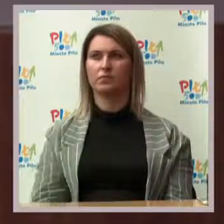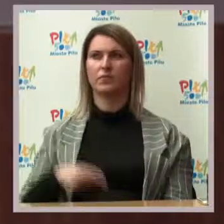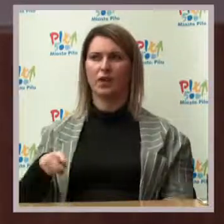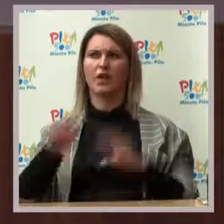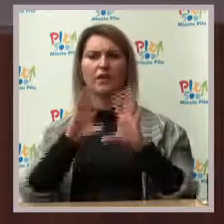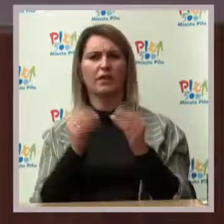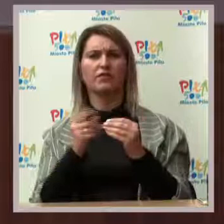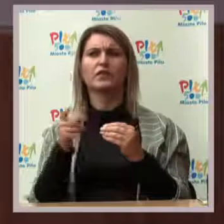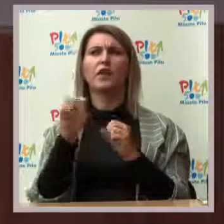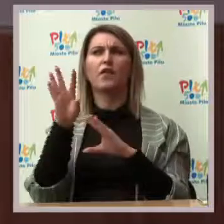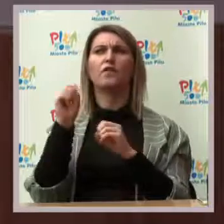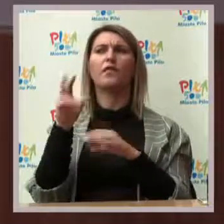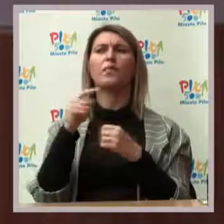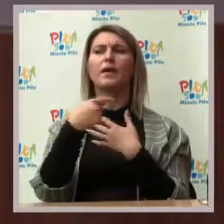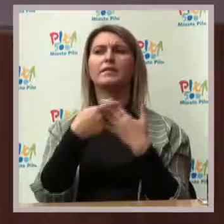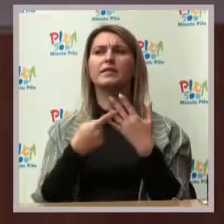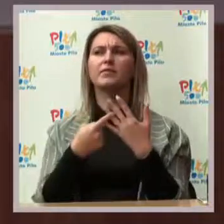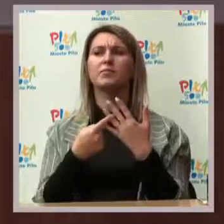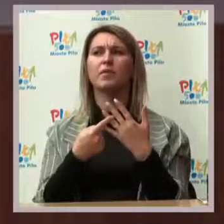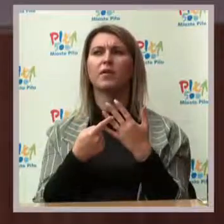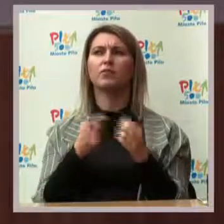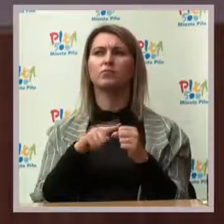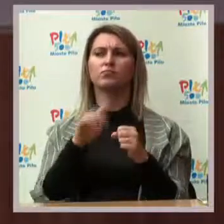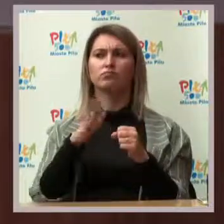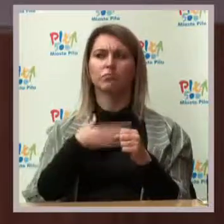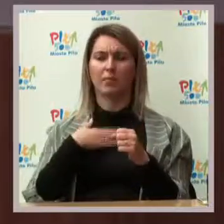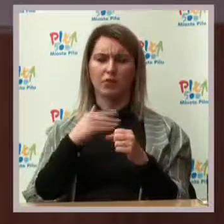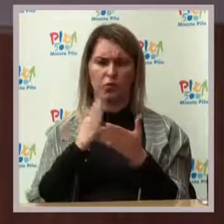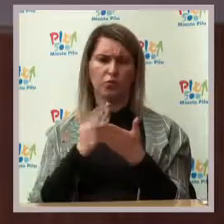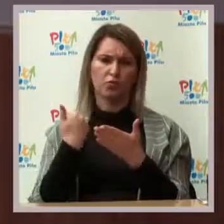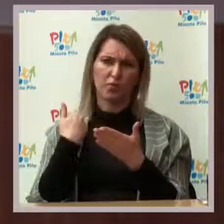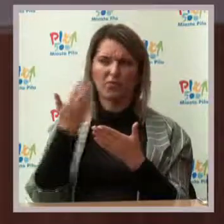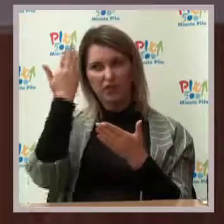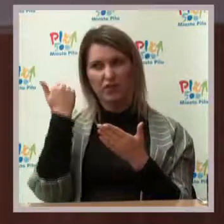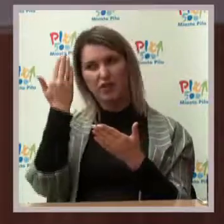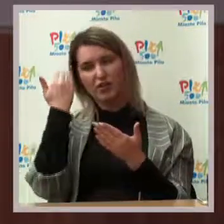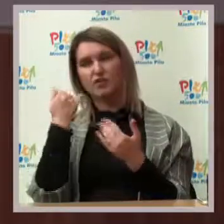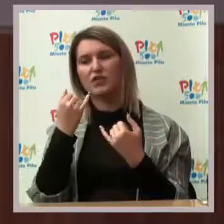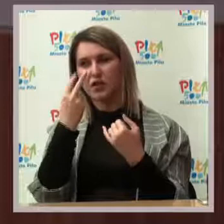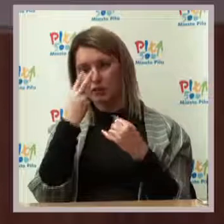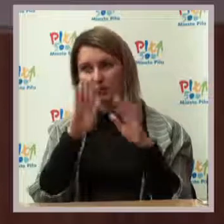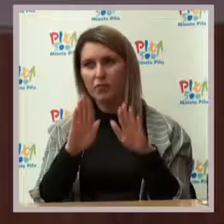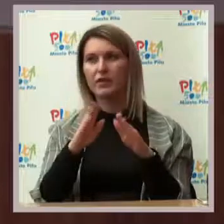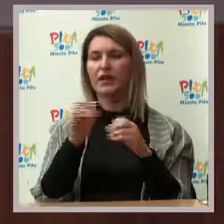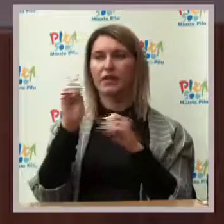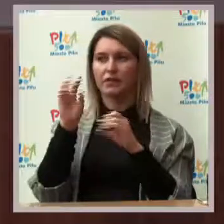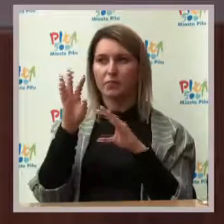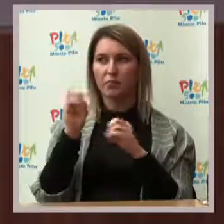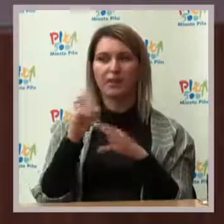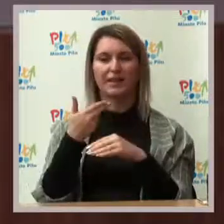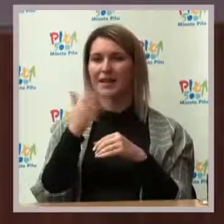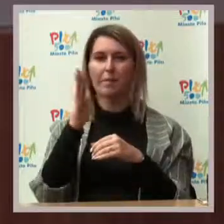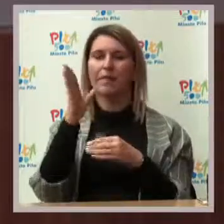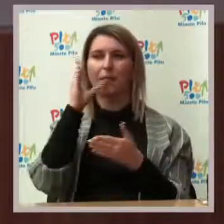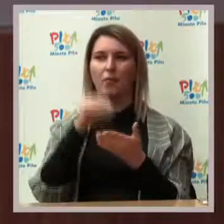dane, które pojawiają się tutaj, były wcześniej w takich różnych materiałach naszych miejskich, informacyjnych. Nie będę